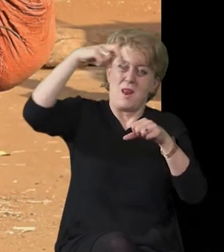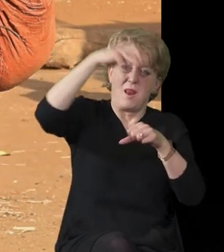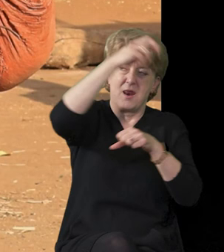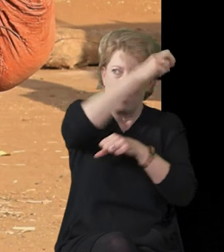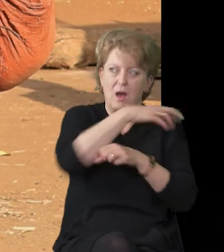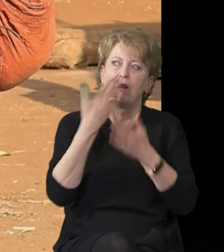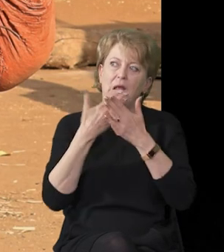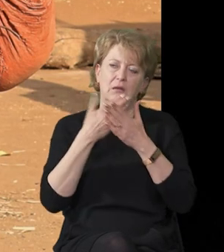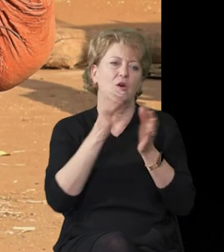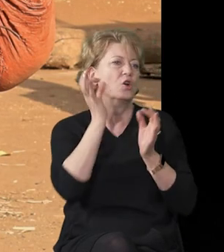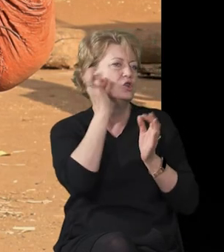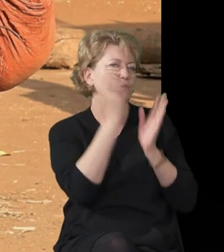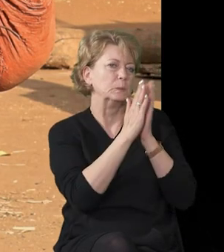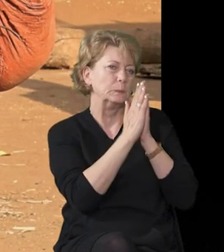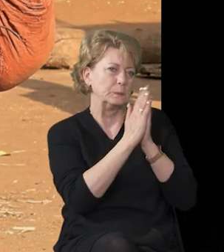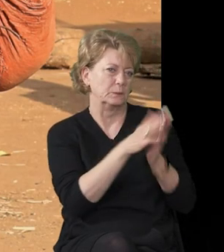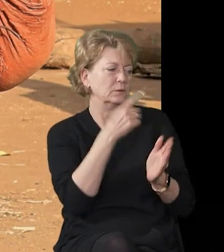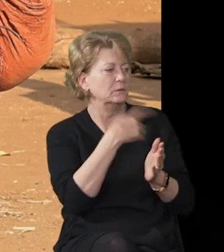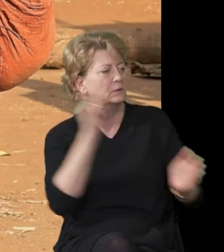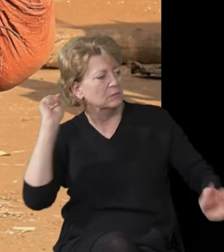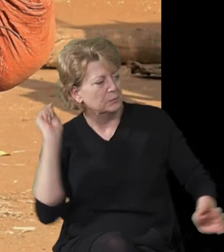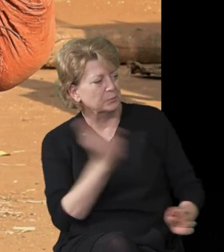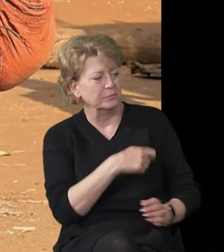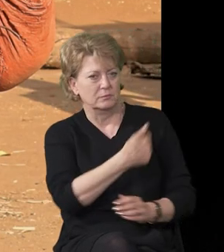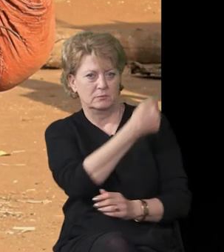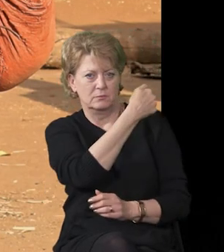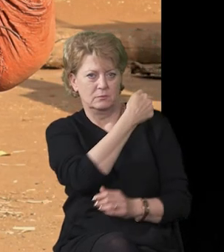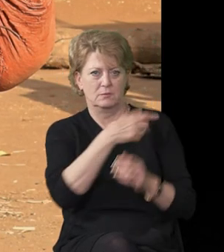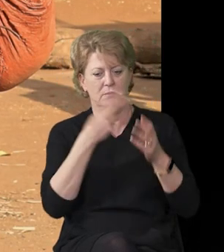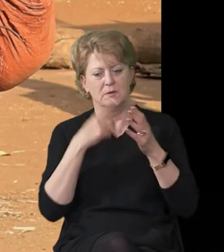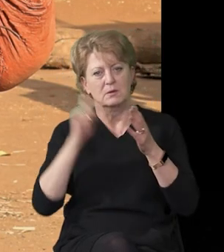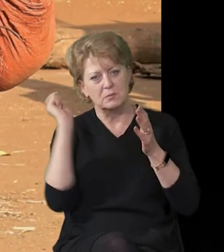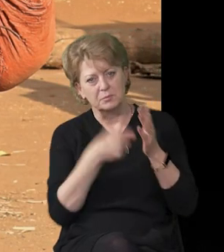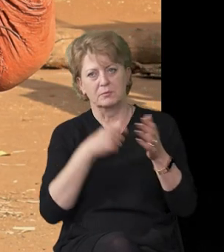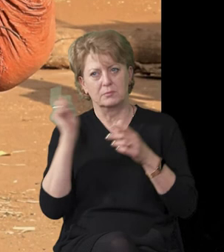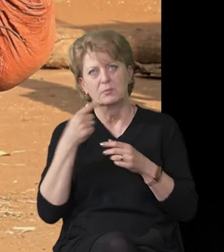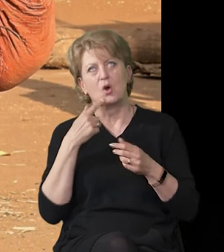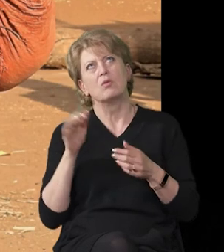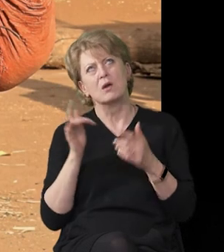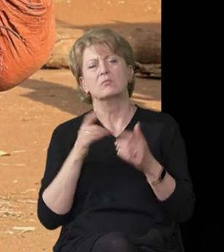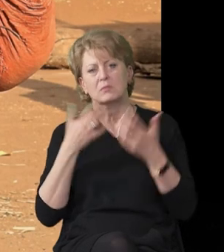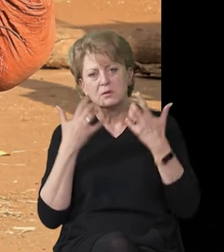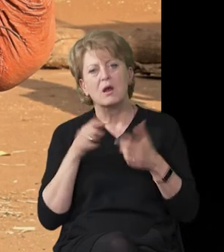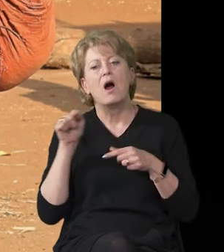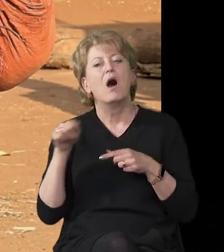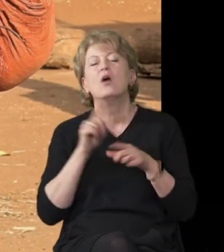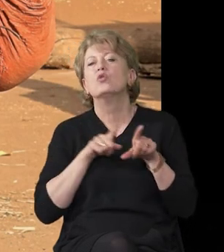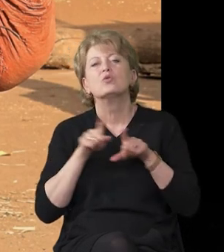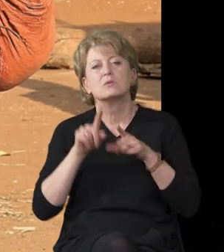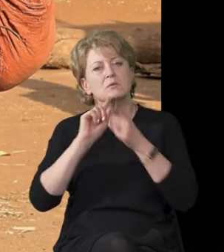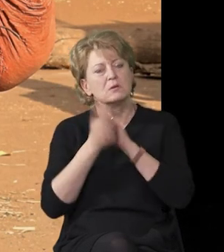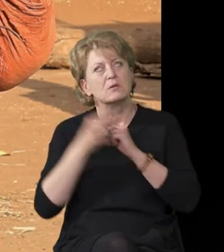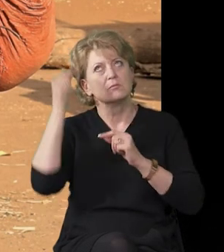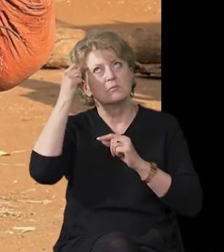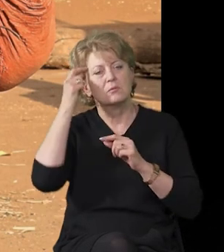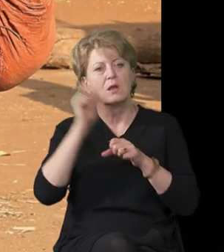I te blizny świadczą o oddaniu kobiety przyszłemu mężowi i w ogóle mężczyznom, ale są też